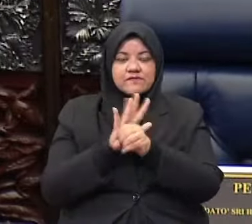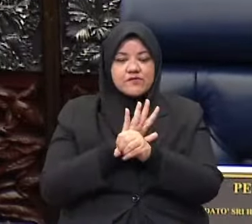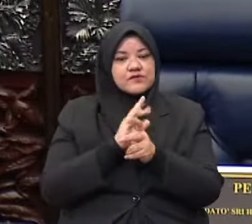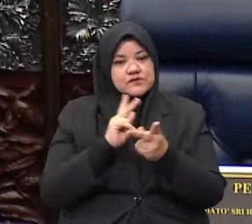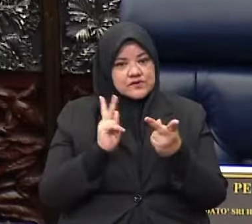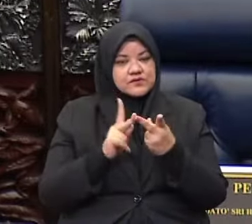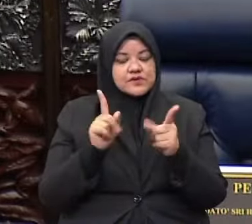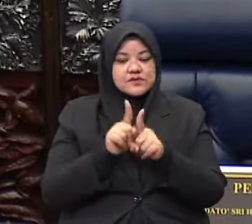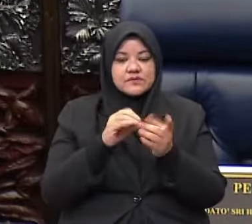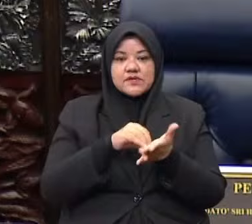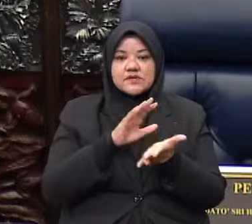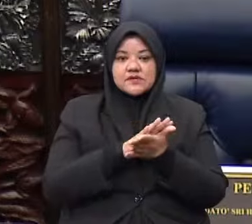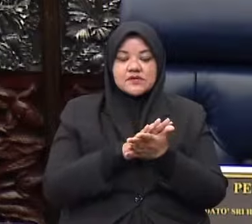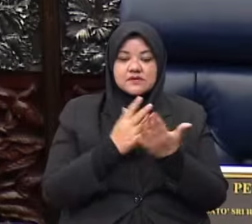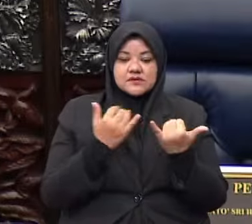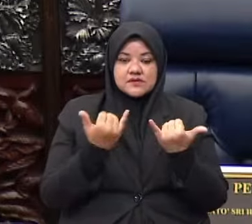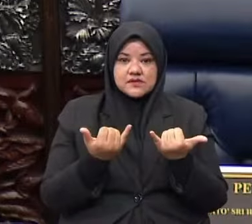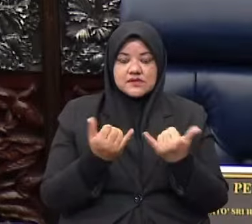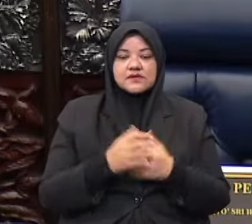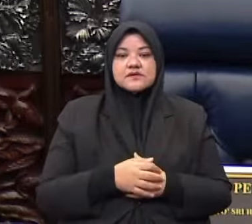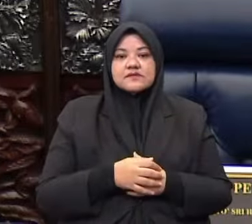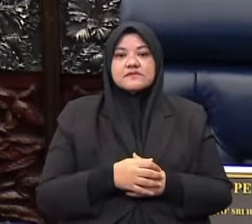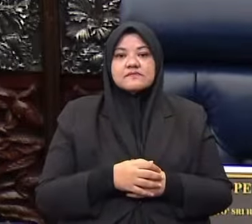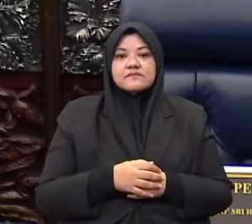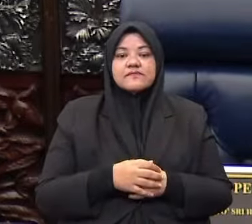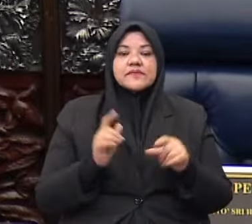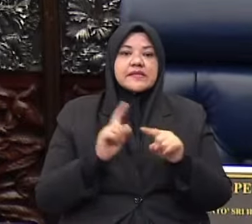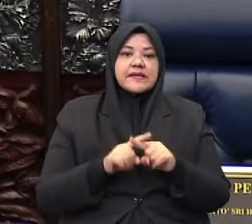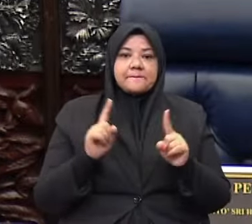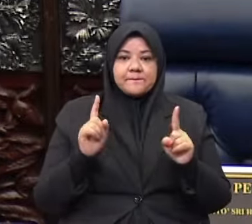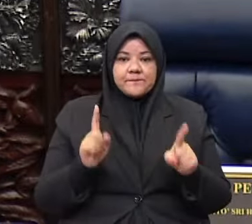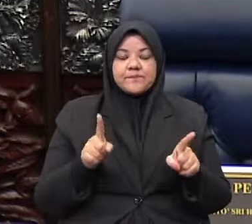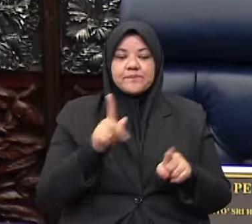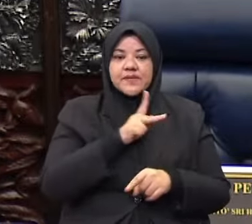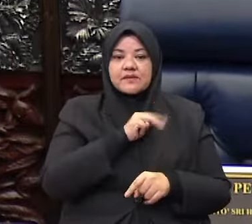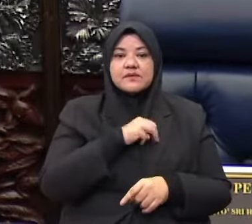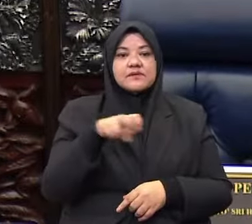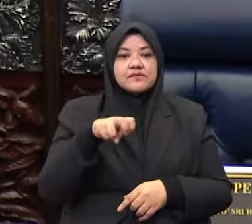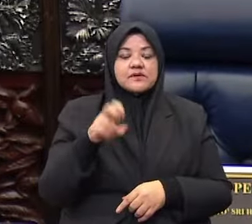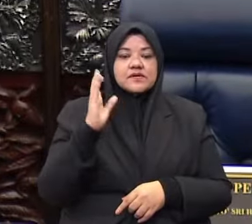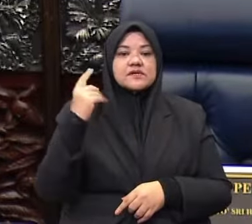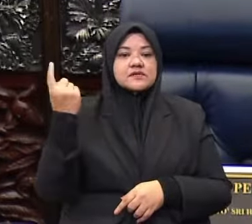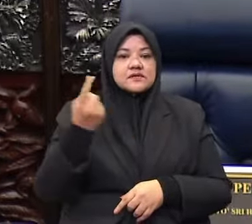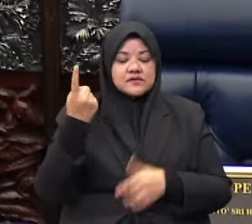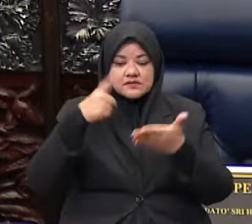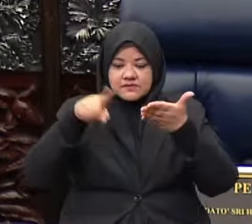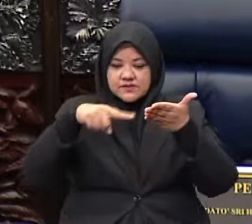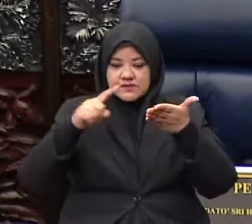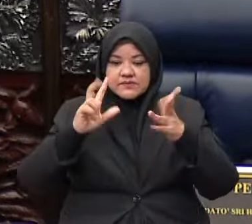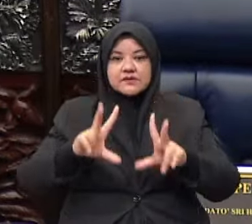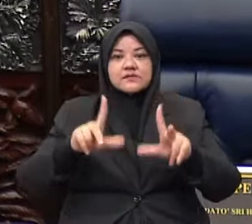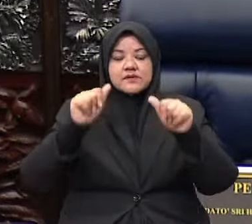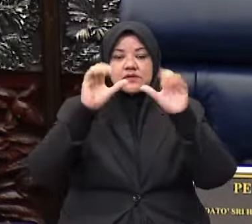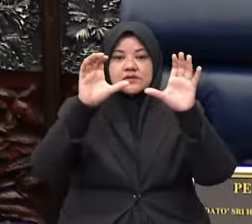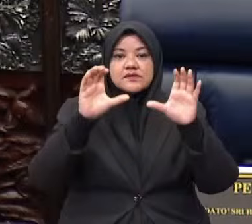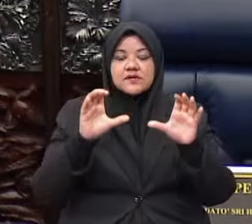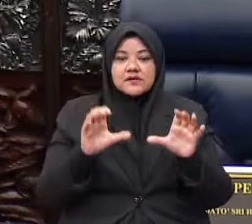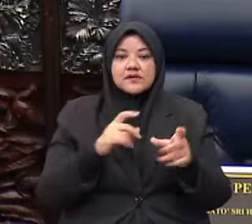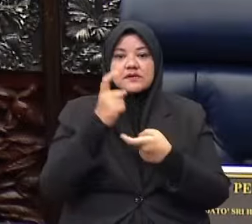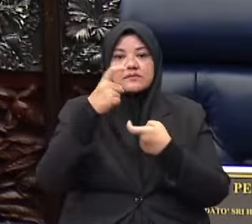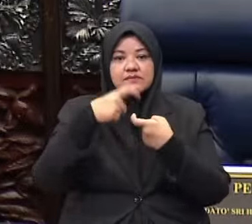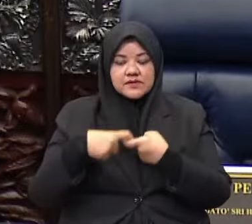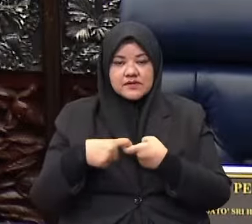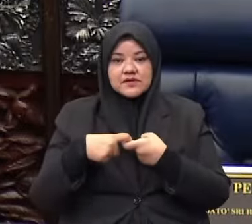membadai seperti yang ditetapkan pada masa ketika ini. Walau bagaimanapun, Kementerian Pengangkutan akan sentiasa menyemak dan menambah baik kaedah-kaedah